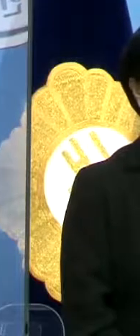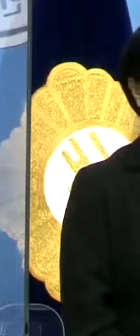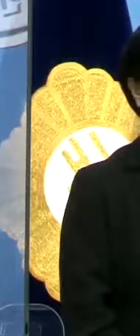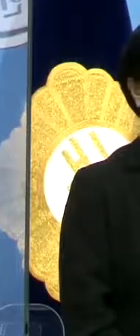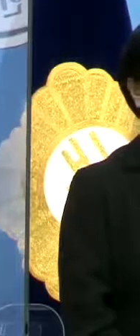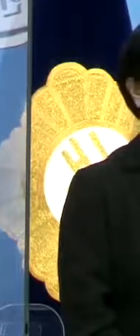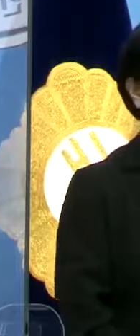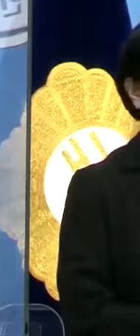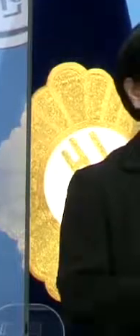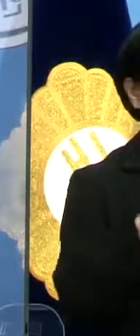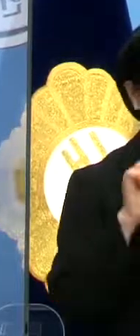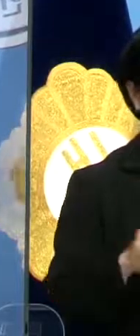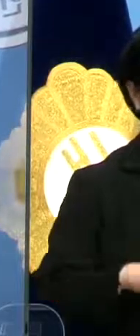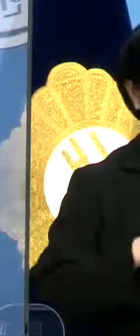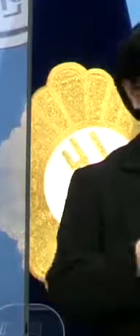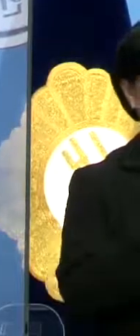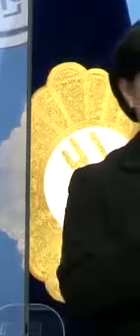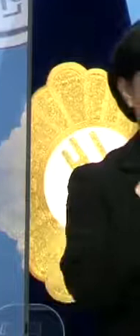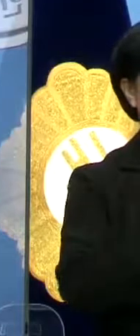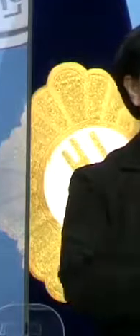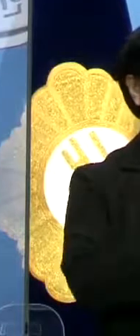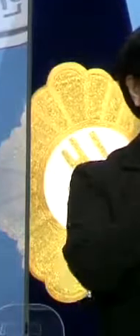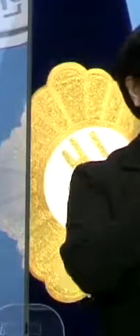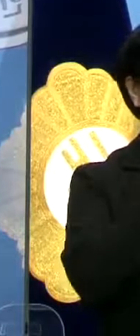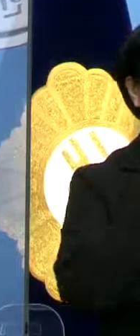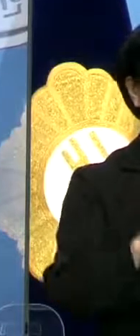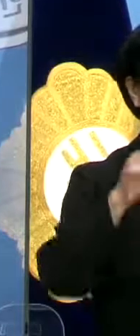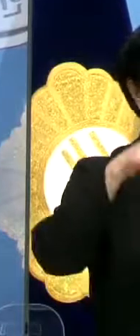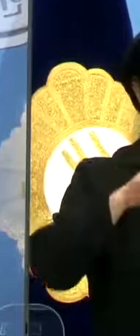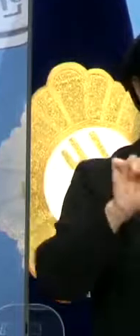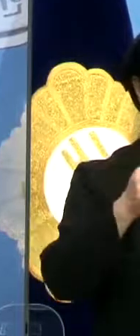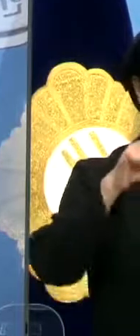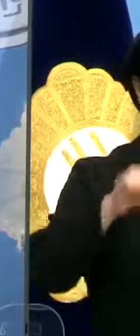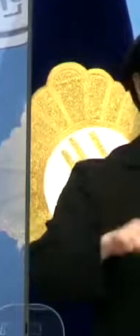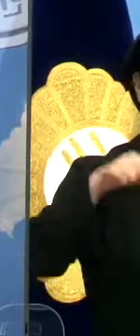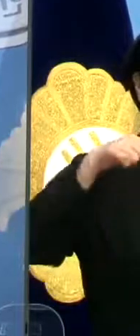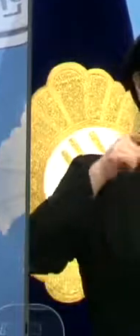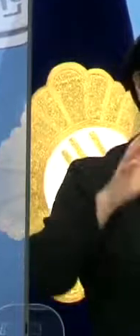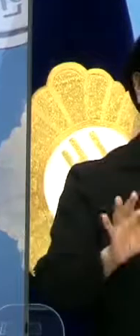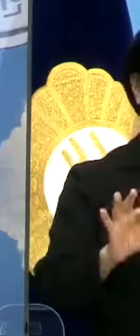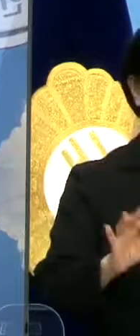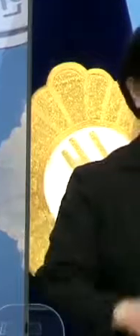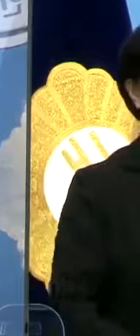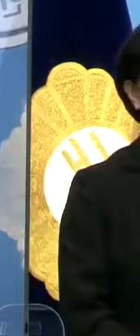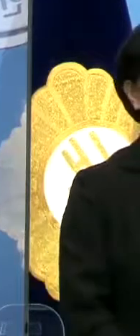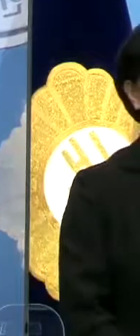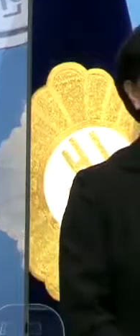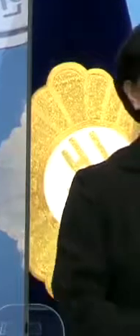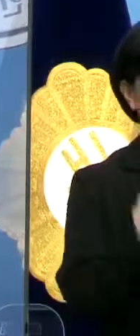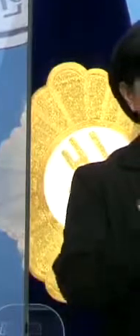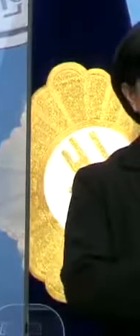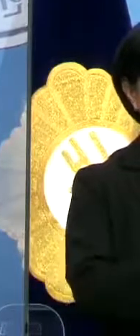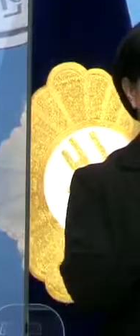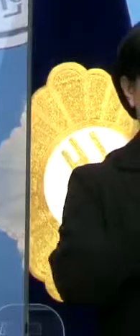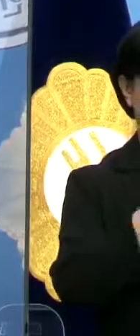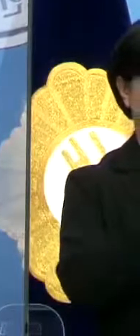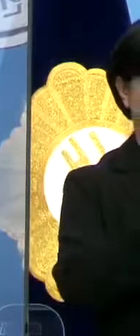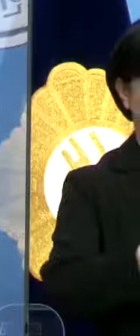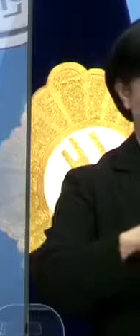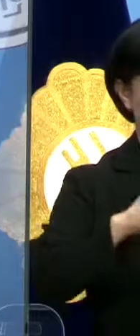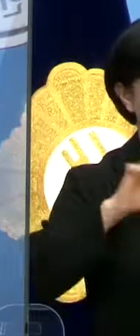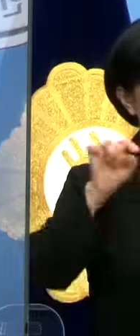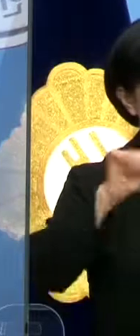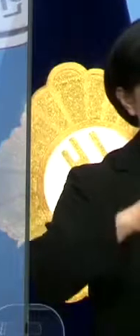근데 안녕하십니까 정의 랑 서울시의원 권수정 입니다 지금 서울 시 우뇌는 국정감사에 이어서